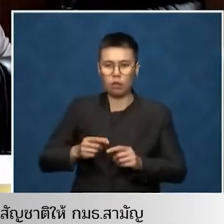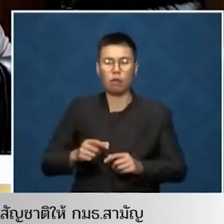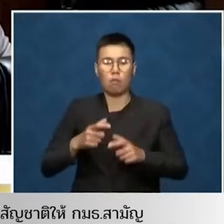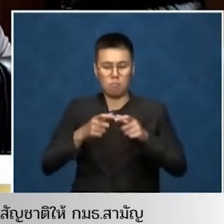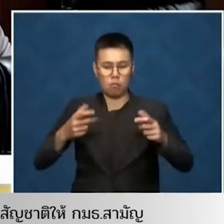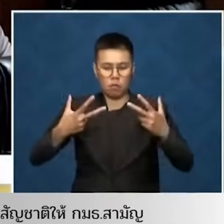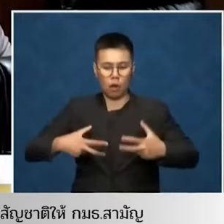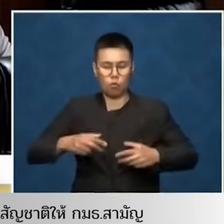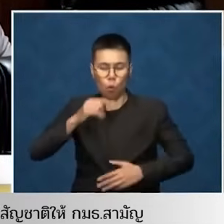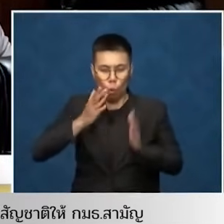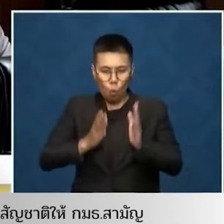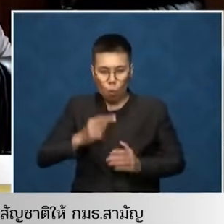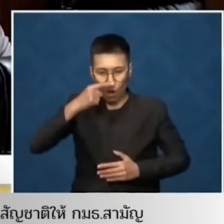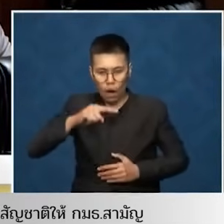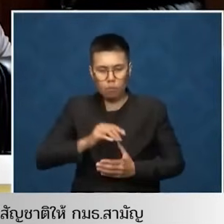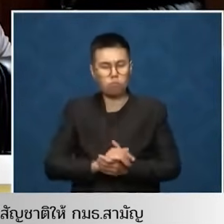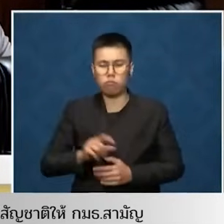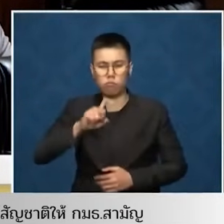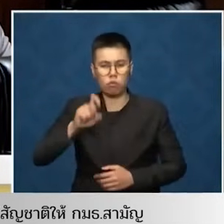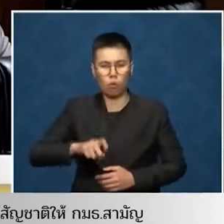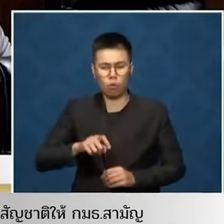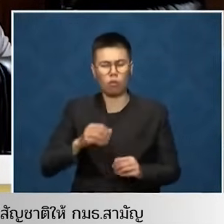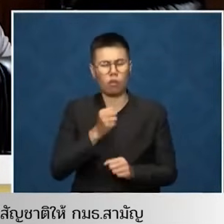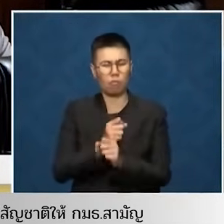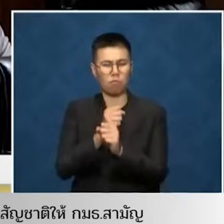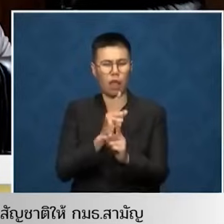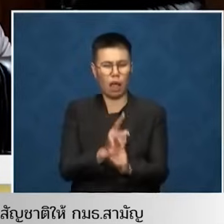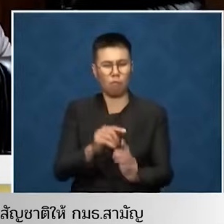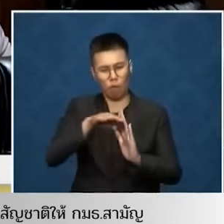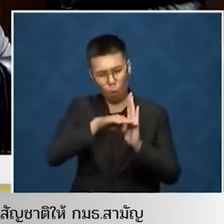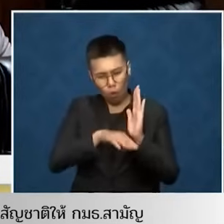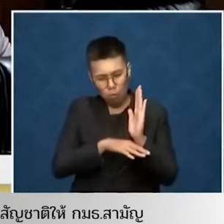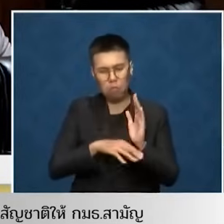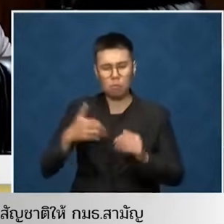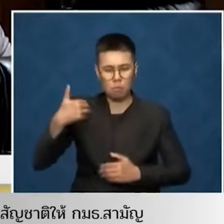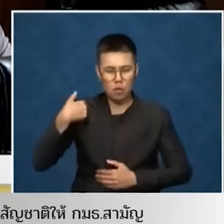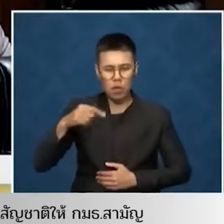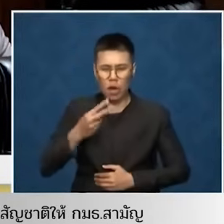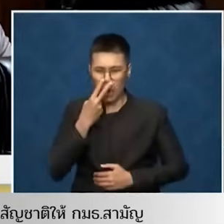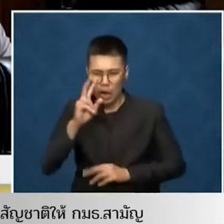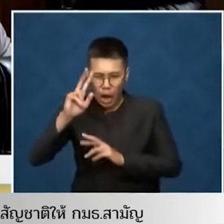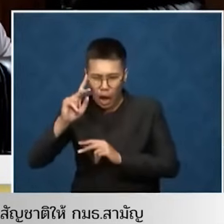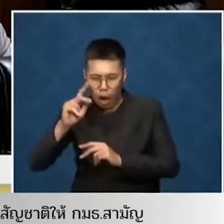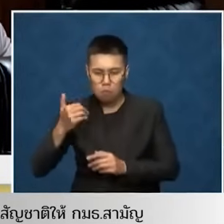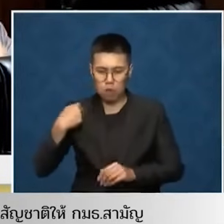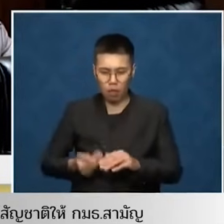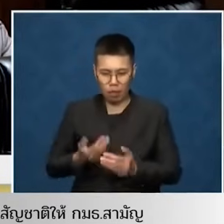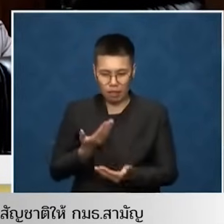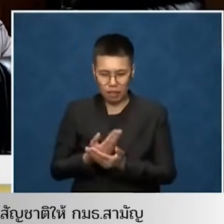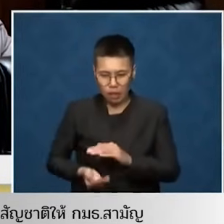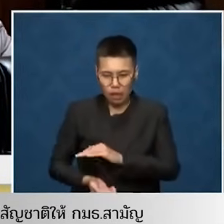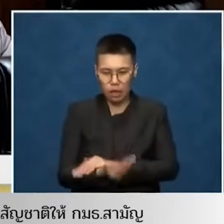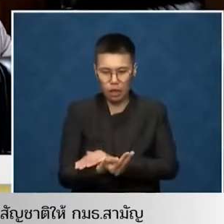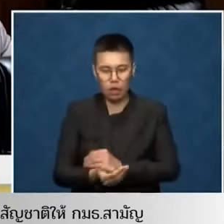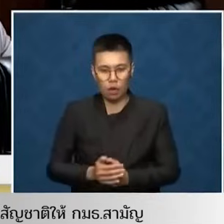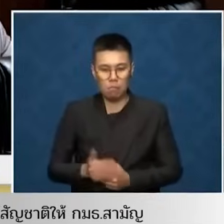ได้ง่ายๆโดยไม่ต้องพึ่งพากระบวนการที่เราจะปรากฏอยู่ในสื่อบ่อยๆครั้งในเรื่องของการติดสมบนของเจ้าหน้าที่รัฐเพื่อมาสวม